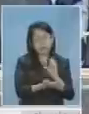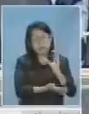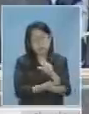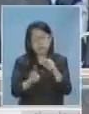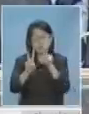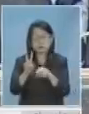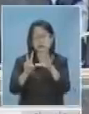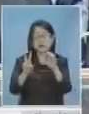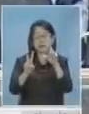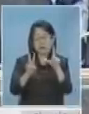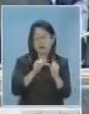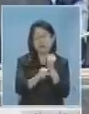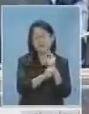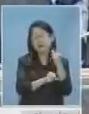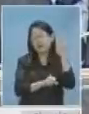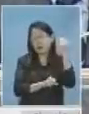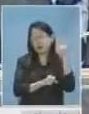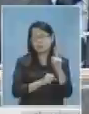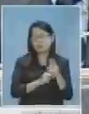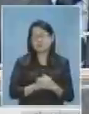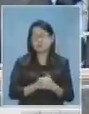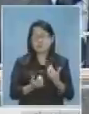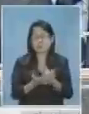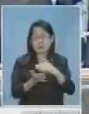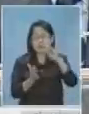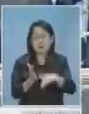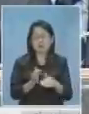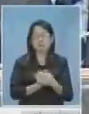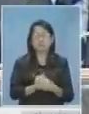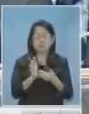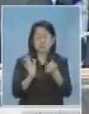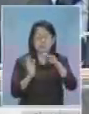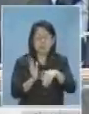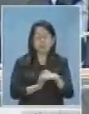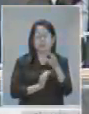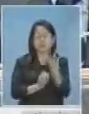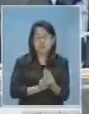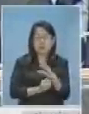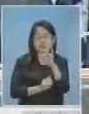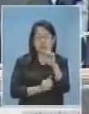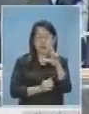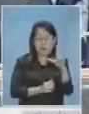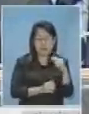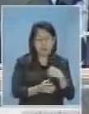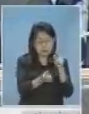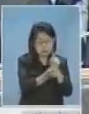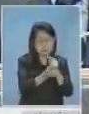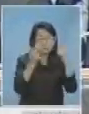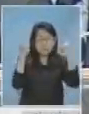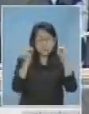ครับปีที่แล้วท่านตัดเหลือ800ล้านนะครับแล้วผมก็อภิปรายบอกกับเรียนท่านนายกในห้องประชุมแห่งนี้เนี่ยนะ